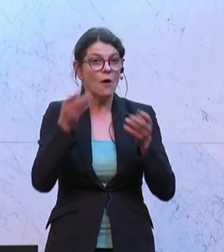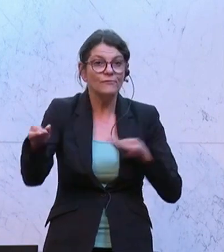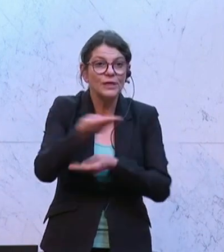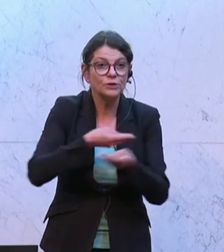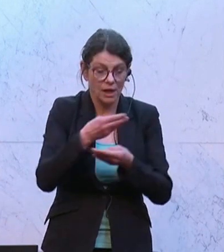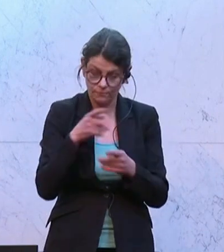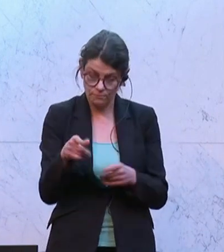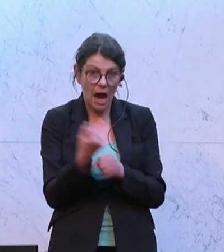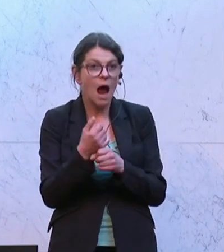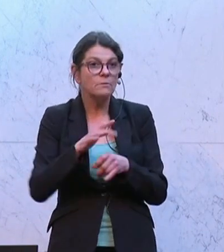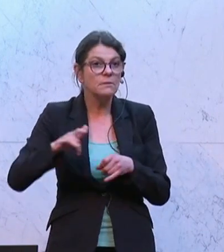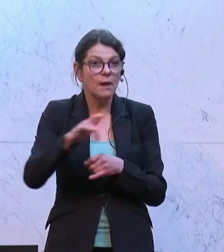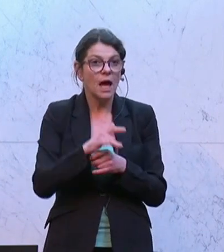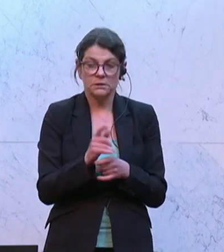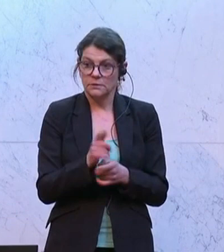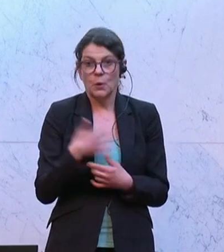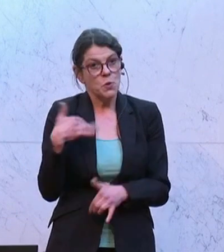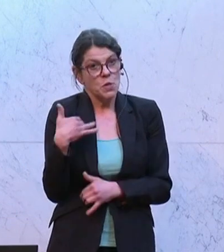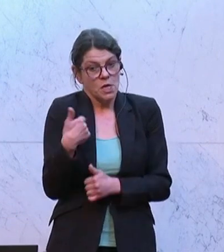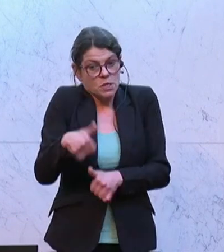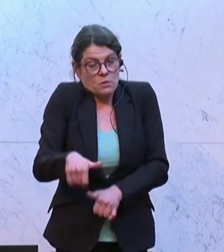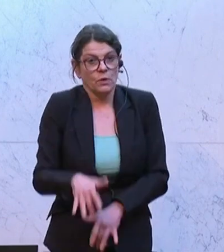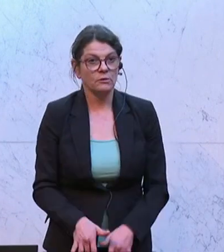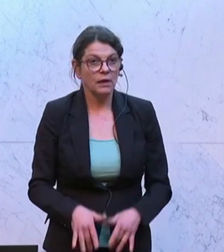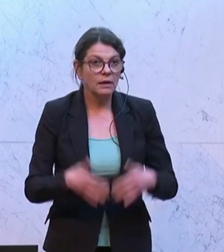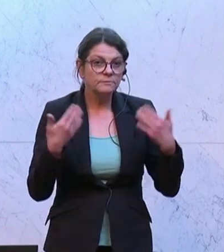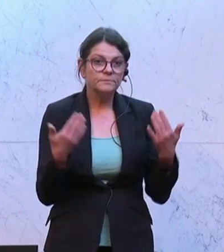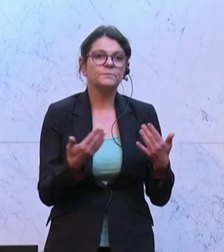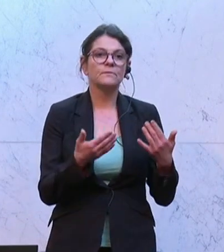dortigen Arbeitsplätze stark unter Druck. Mit diesem